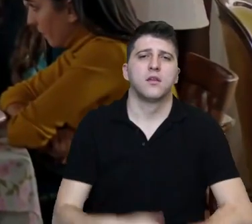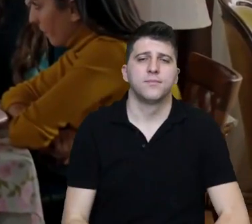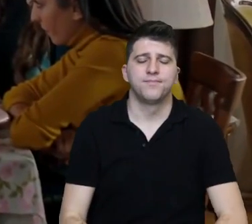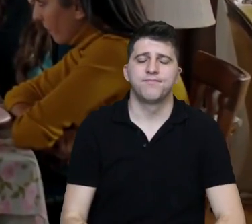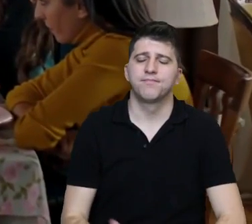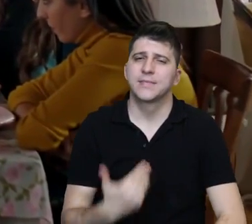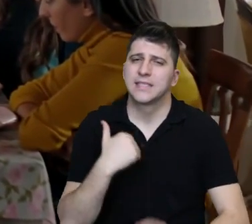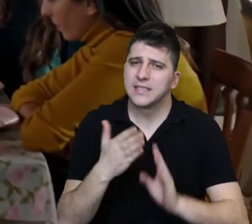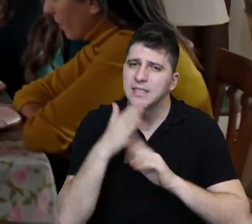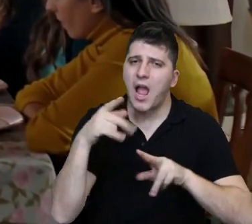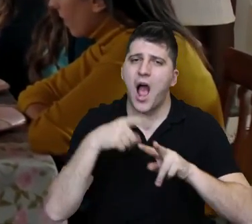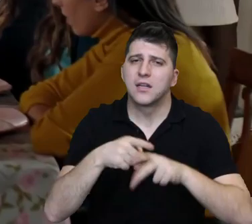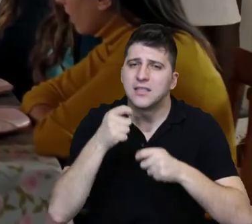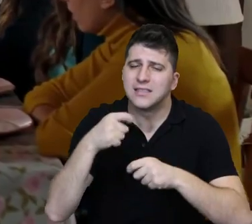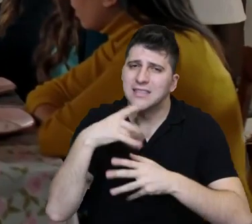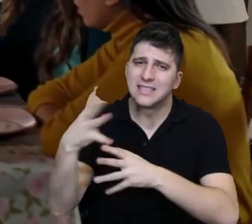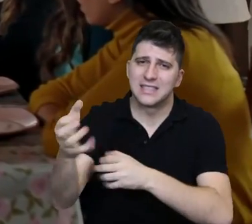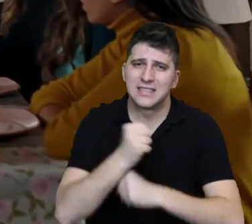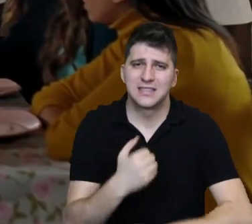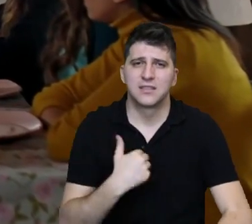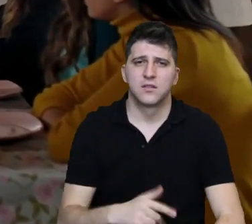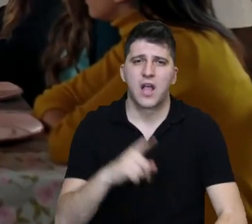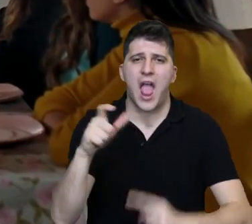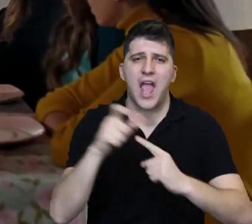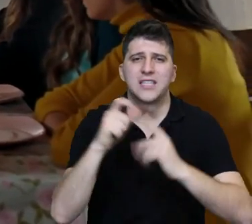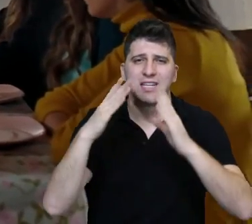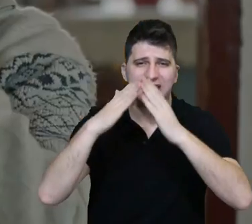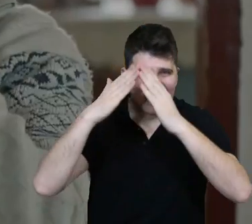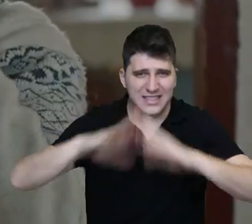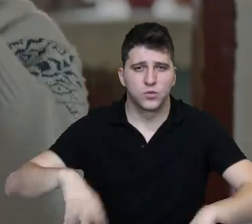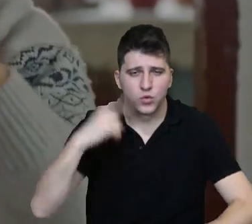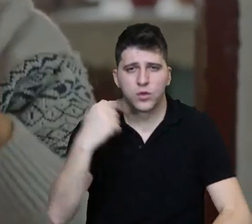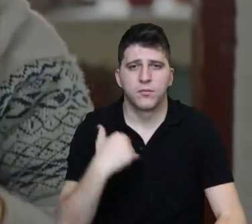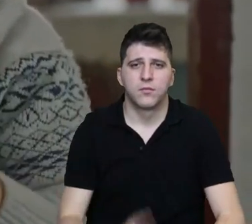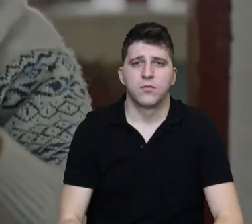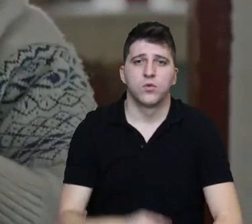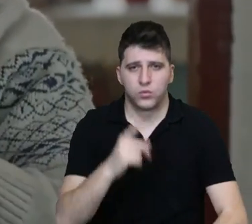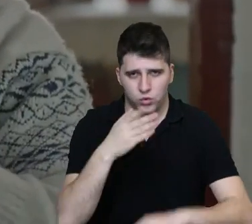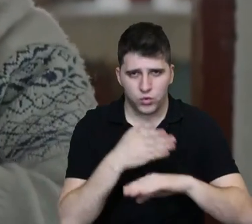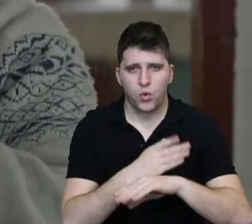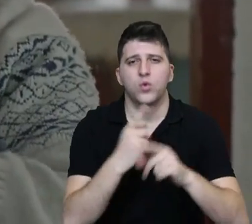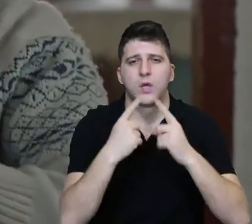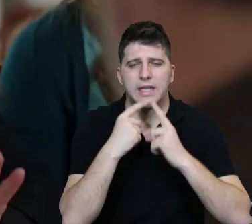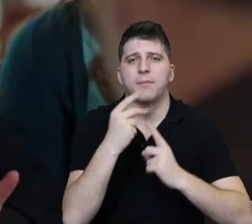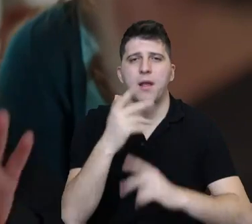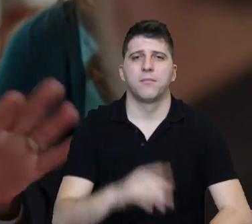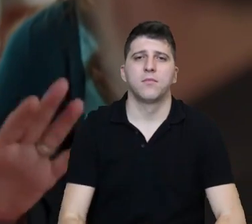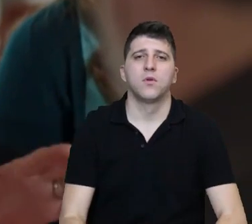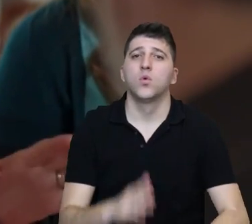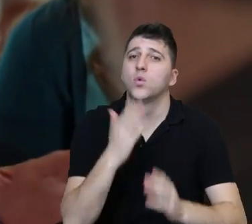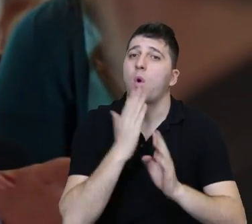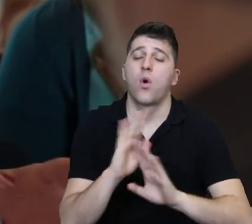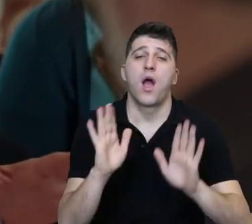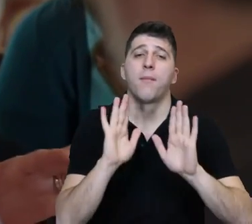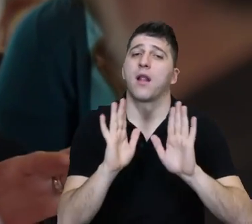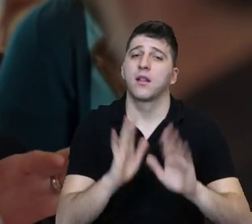Şeytan diyor, Arda'yı zorla getir şuraya. O konağı da Ejder'in başına başına yık. Bunu doğru söyledi İbrahim. Yok yok